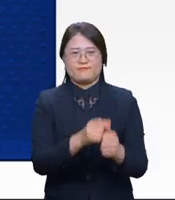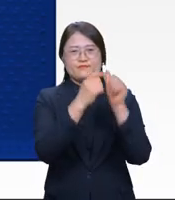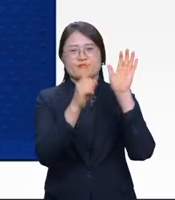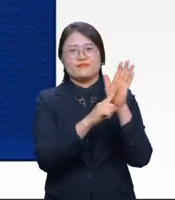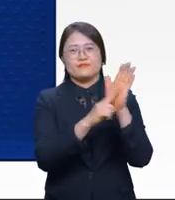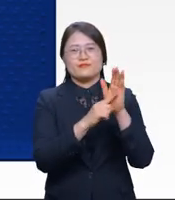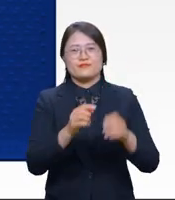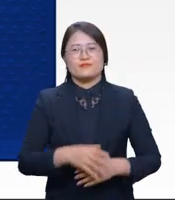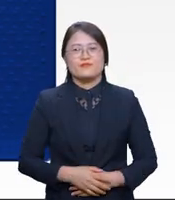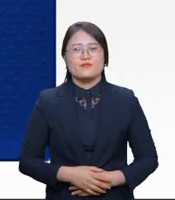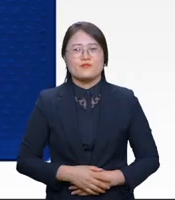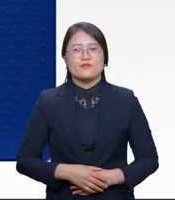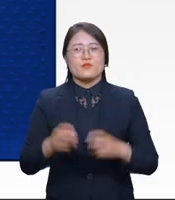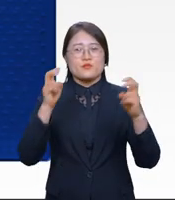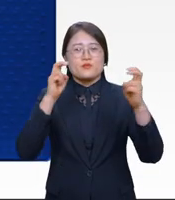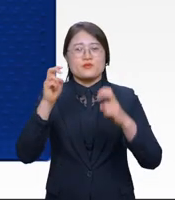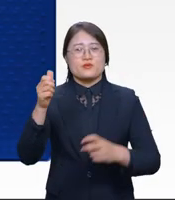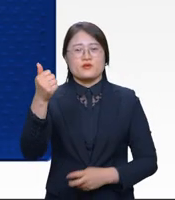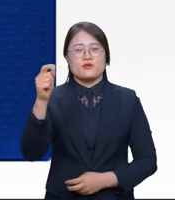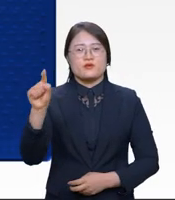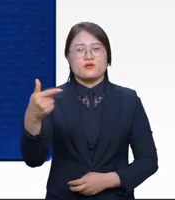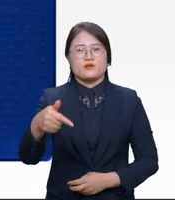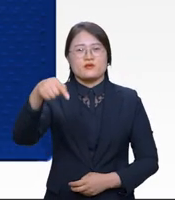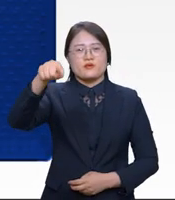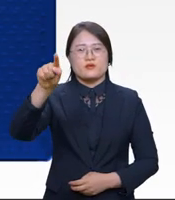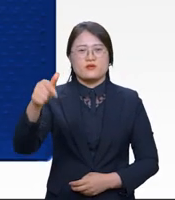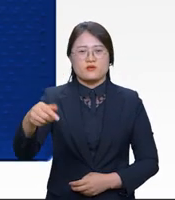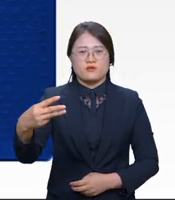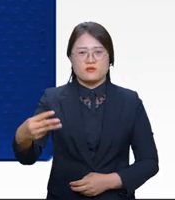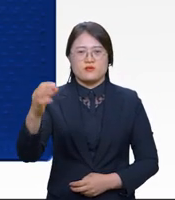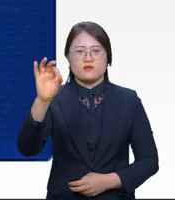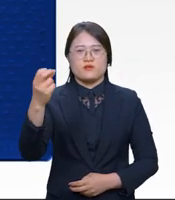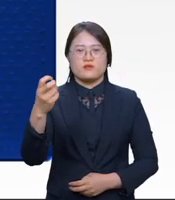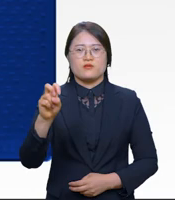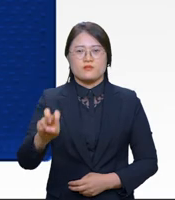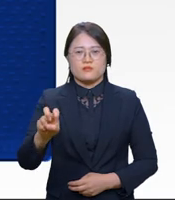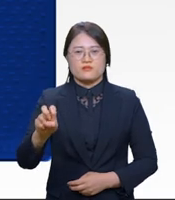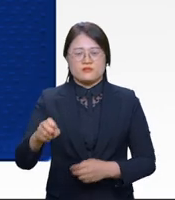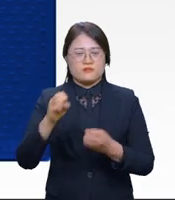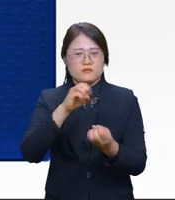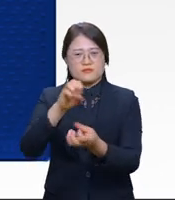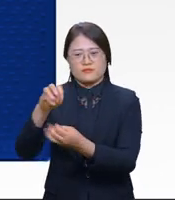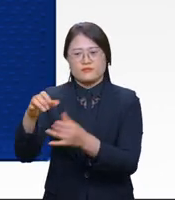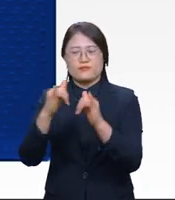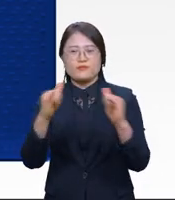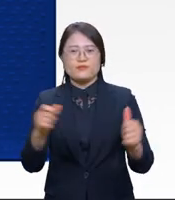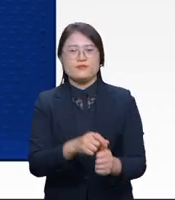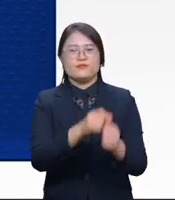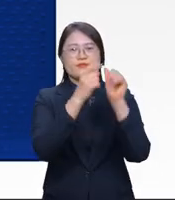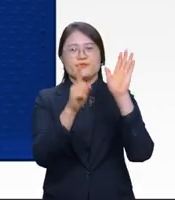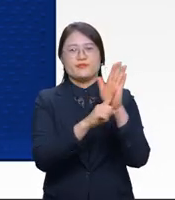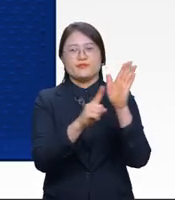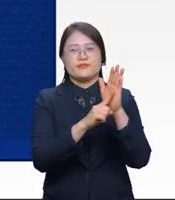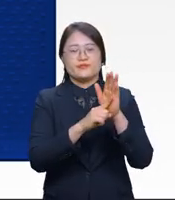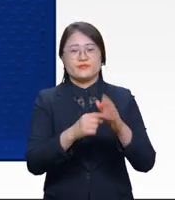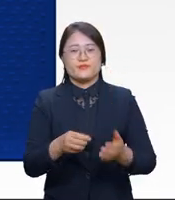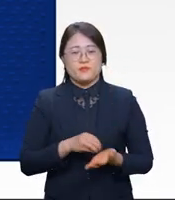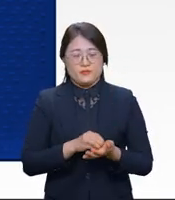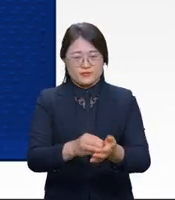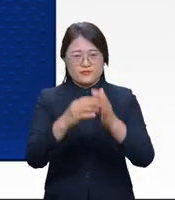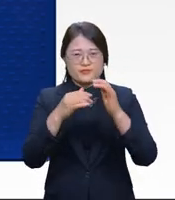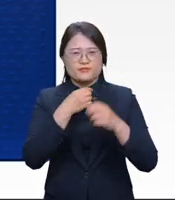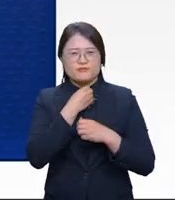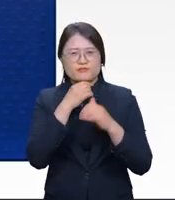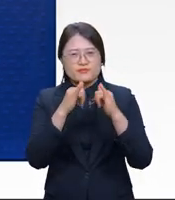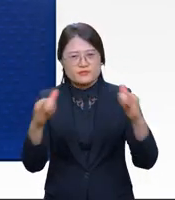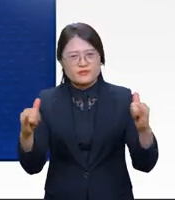모집합니다. 육류식품 포장 처리 기업인 주식회사 한걸음에서 배송납품 직원을 모집합니다.